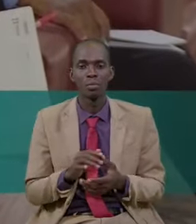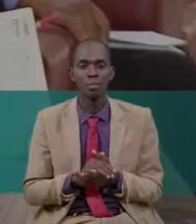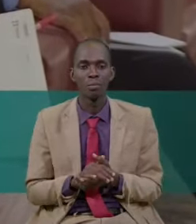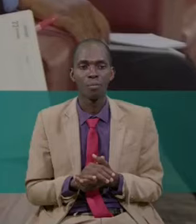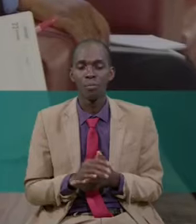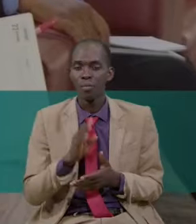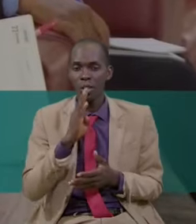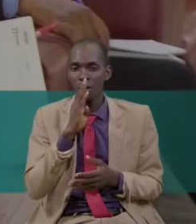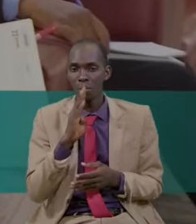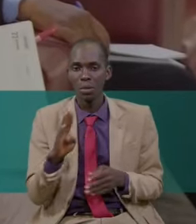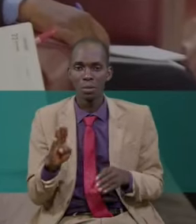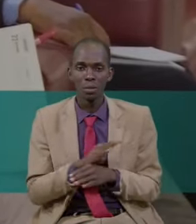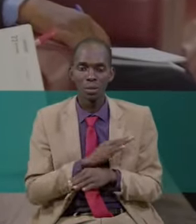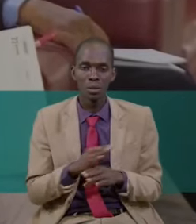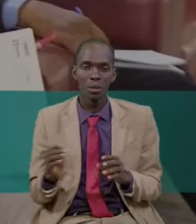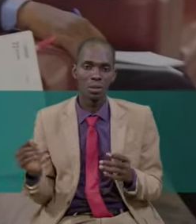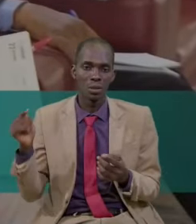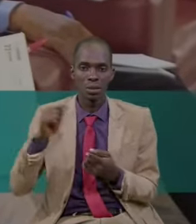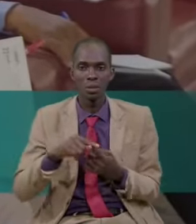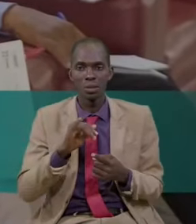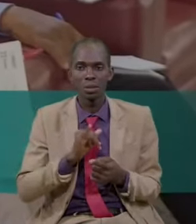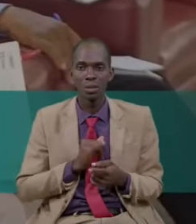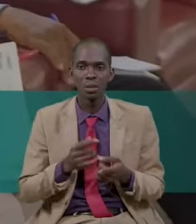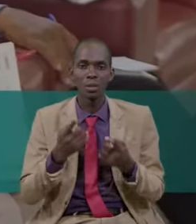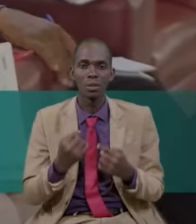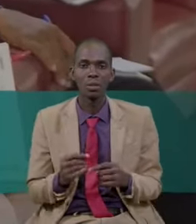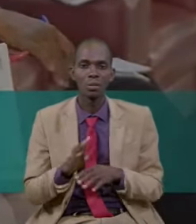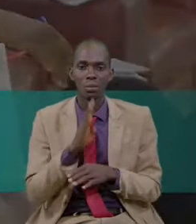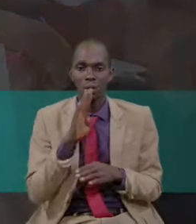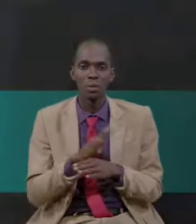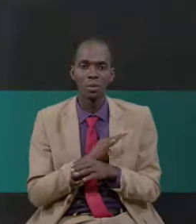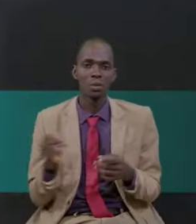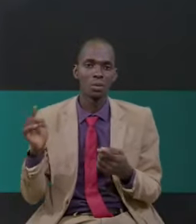Et il leur dit, qu'est-ce qu'il leur a dit?